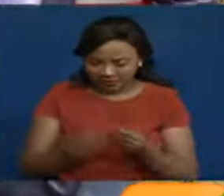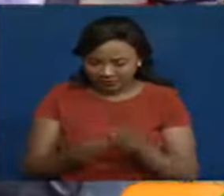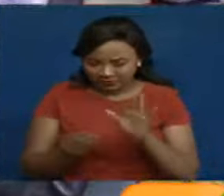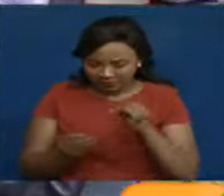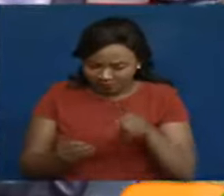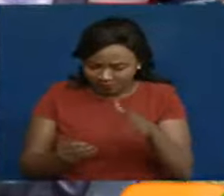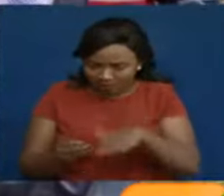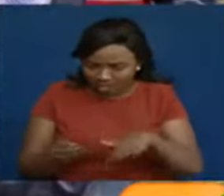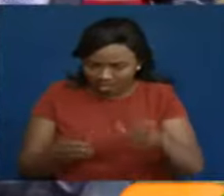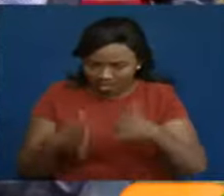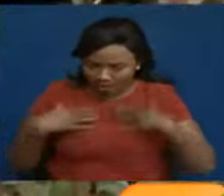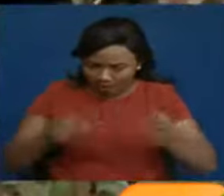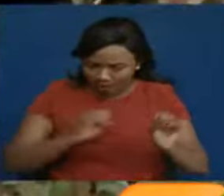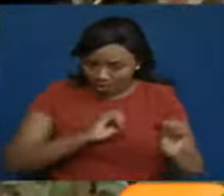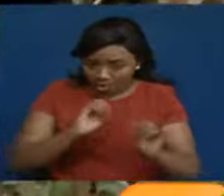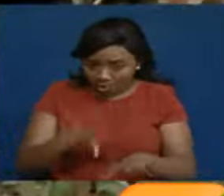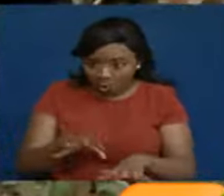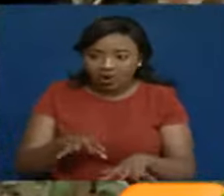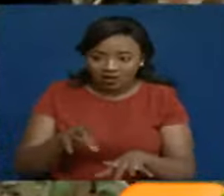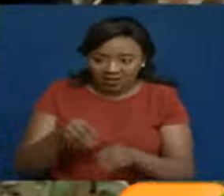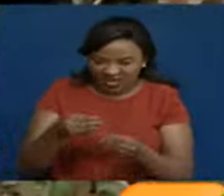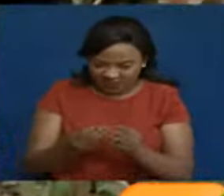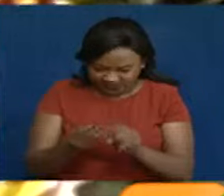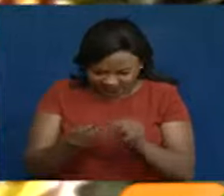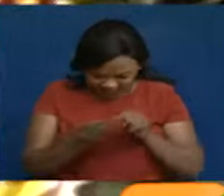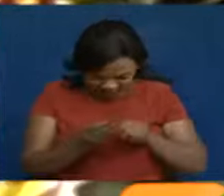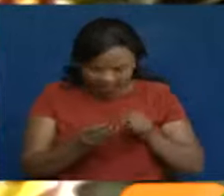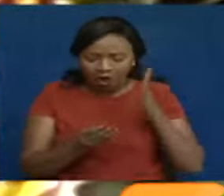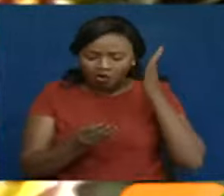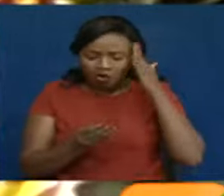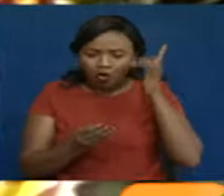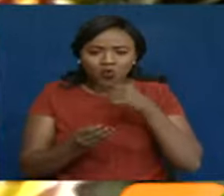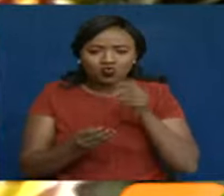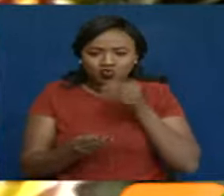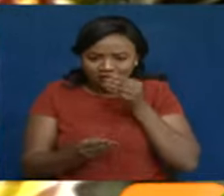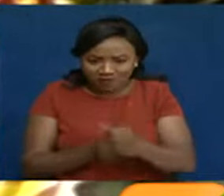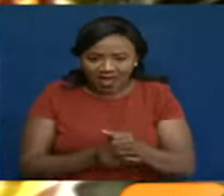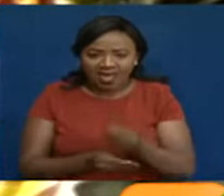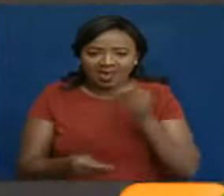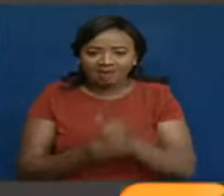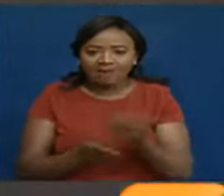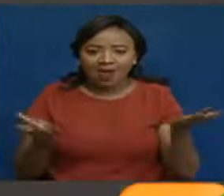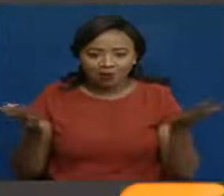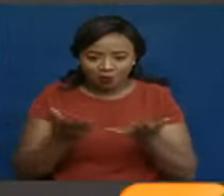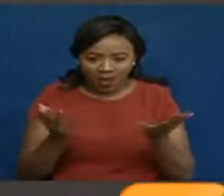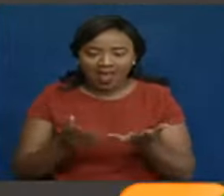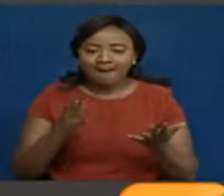eneo ambapo mwili ulipatikana na kubaini ni nani aliyenunua bidhaa hizo na alinunua wapi.